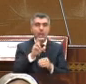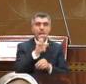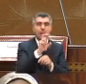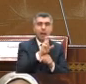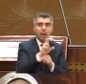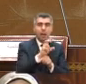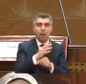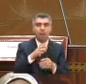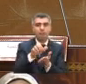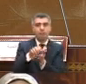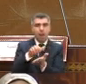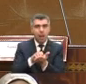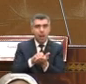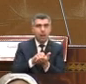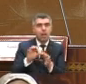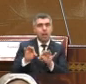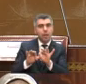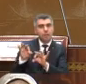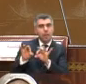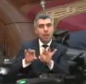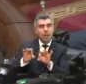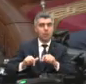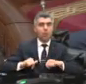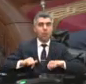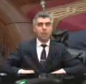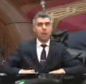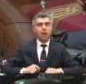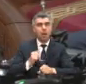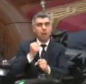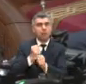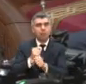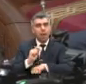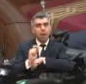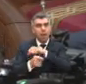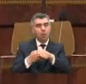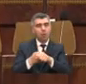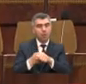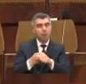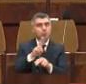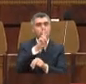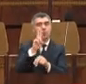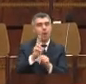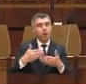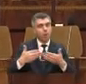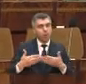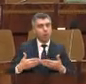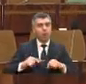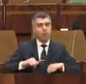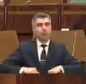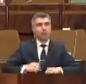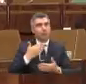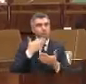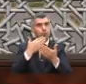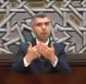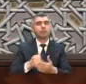للبشرية، عن إجراءات وزارتكم لتعزيز التشغيل بالعالم القروي. نسائلكم اليوم سيد الوزير وشكرا.